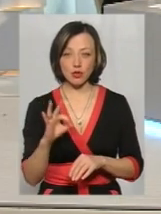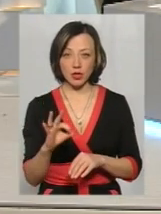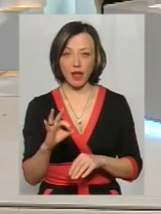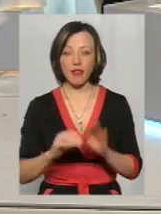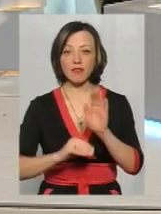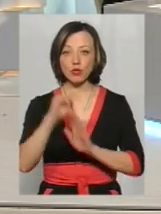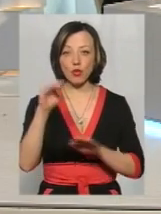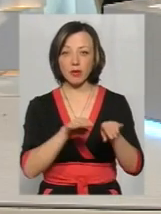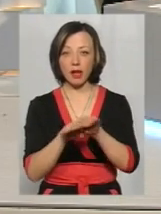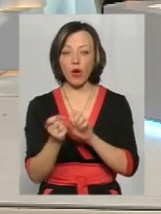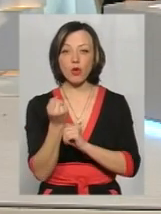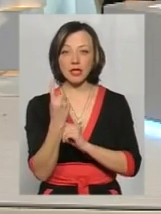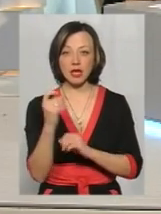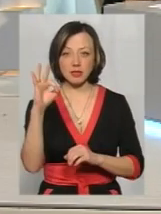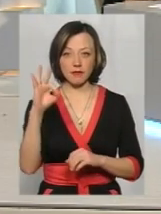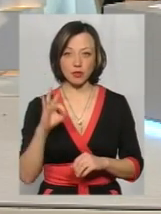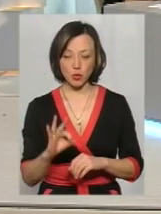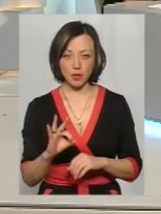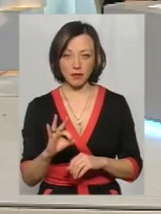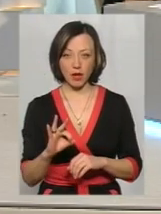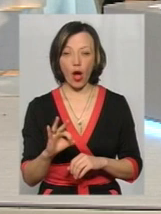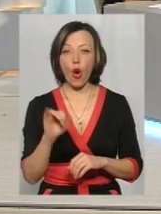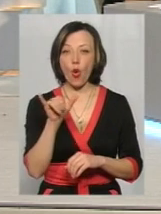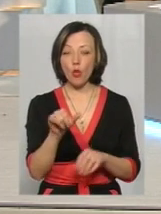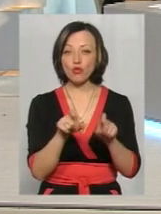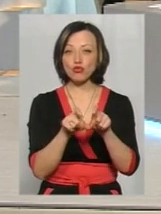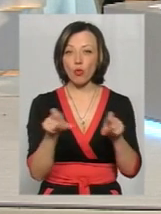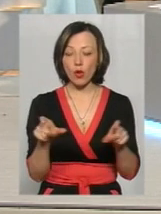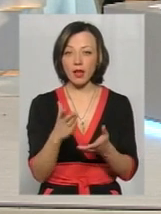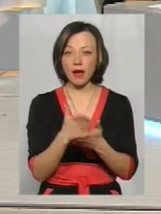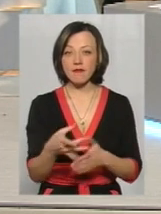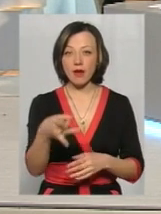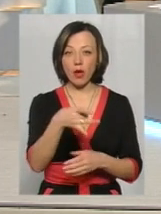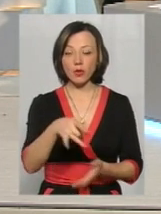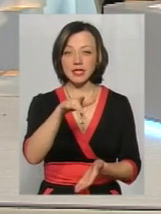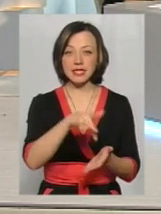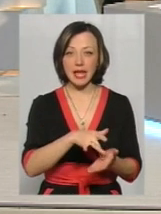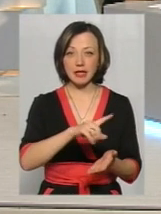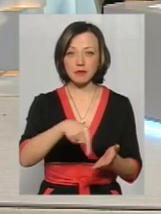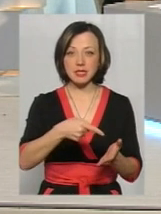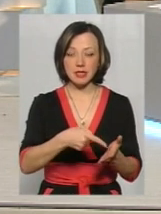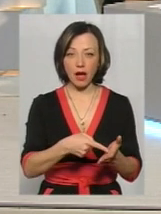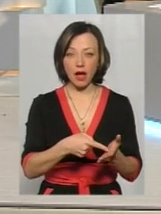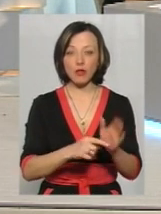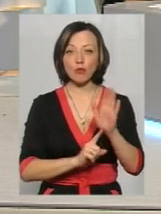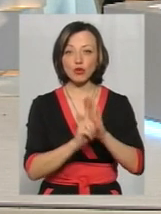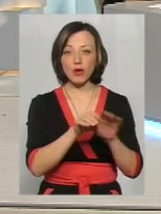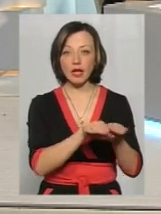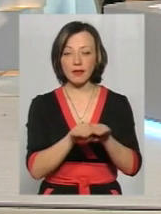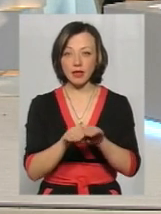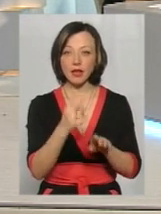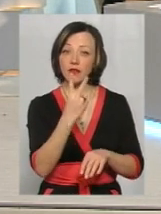на високому рівні 11%. У школах, які розташовані в районних центрах і містах, на початковому